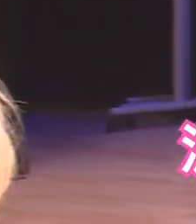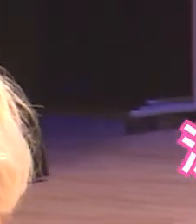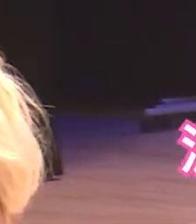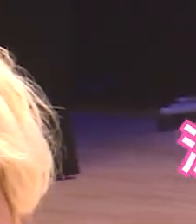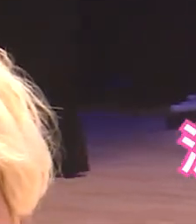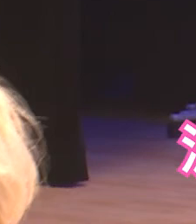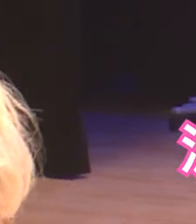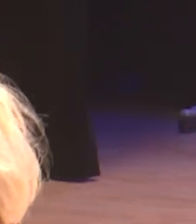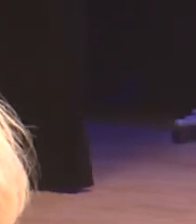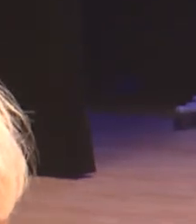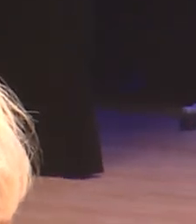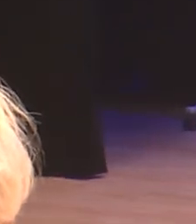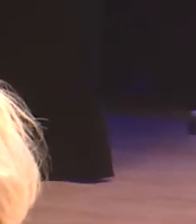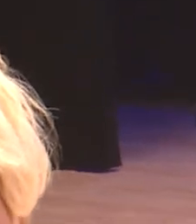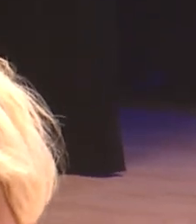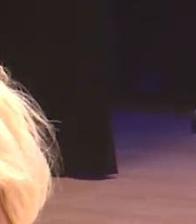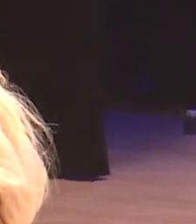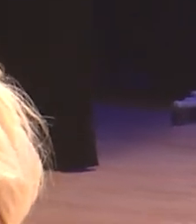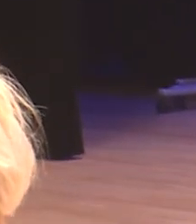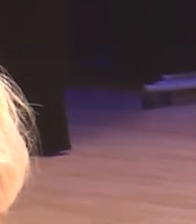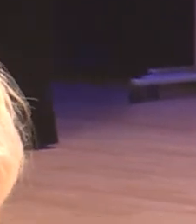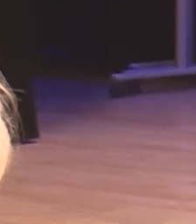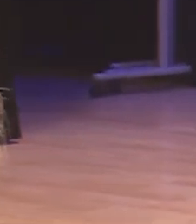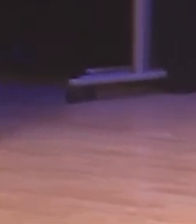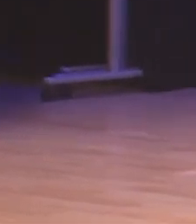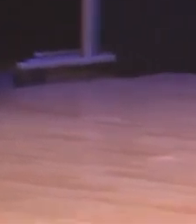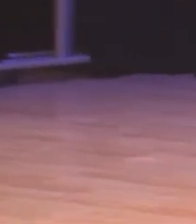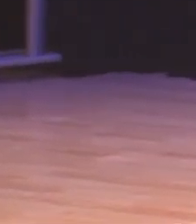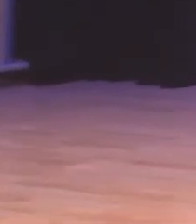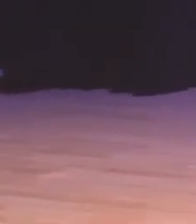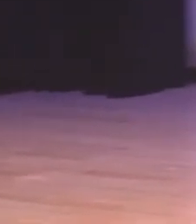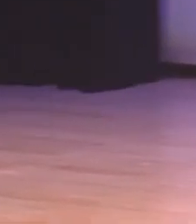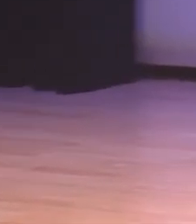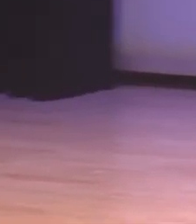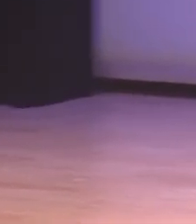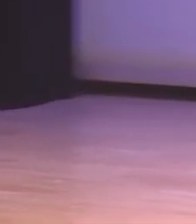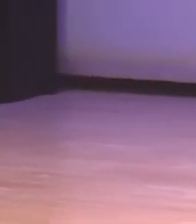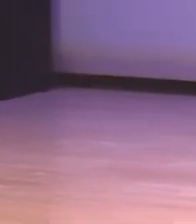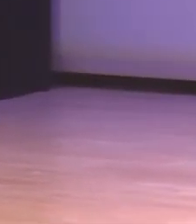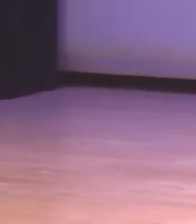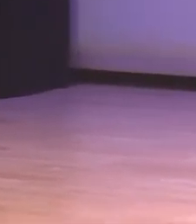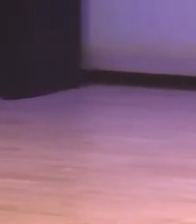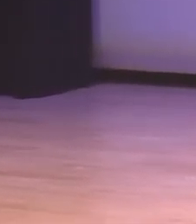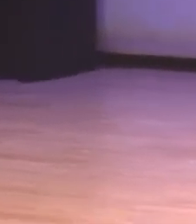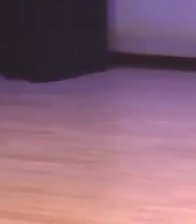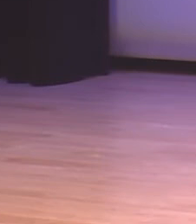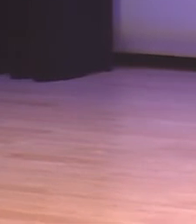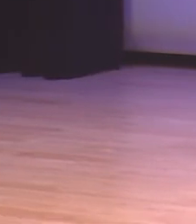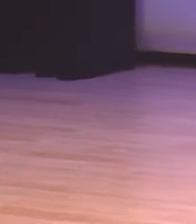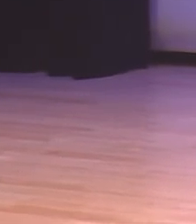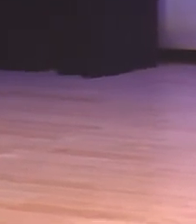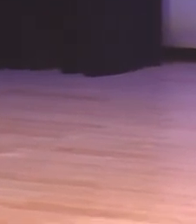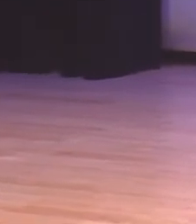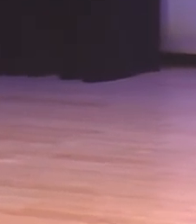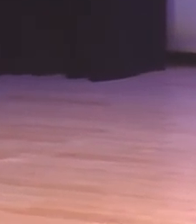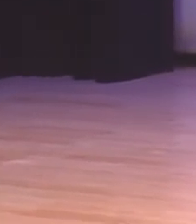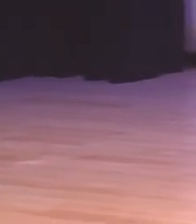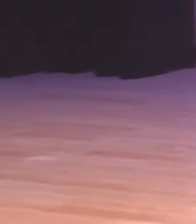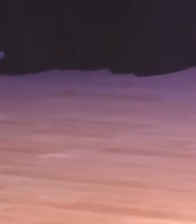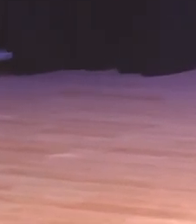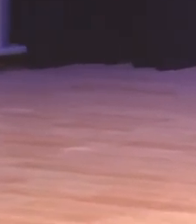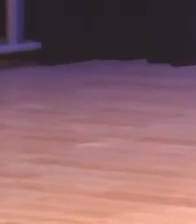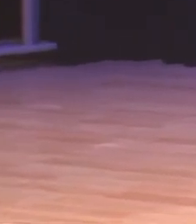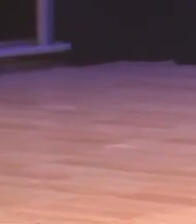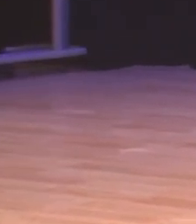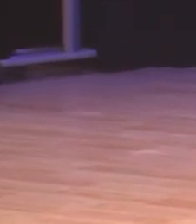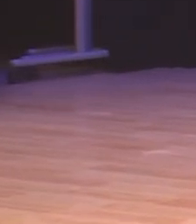かなと思いますね学校でも自分が出るよって今回はパラの時と違ってみんなに言えたのですごく友達に見てお前たっ